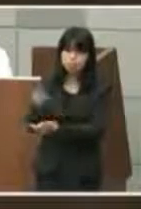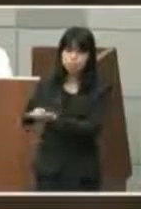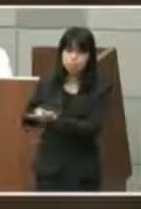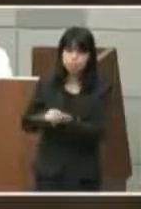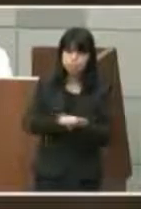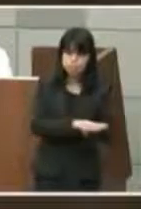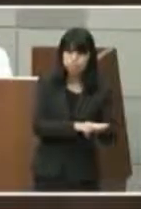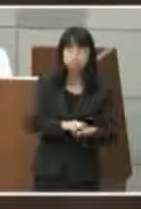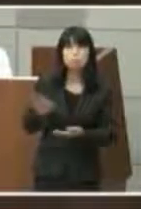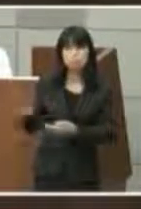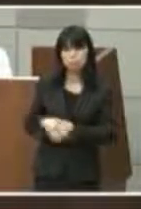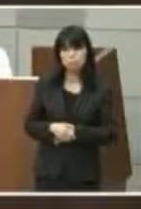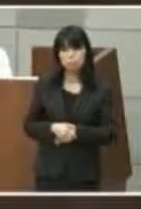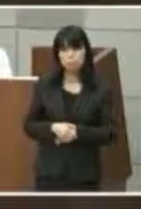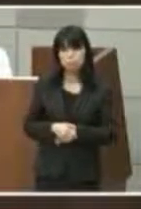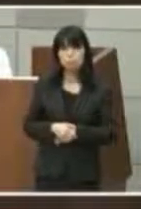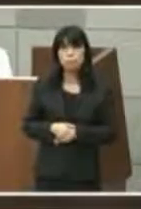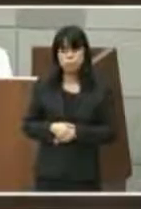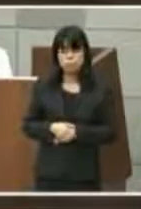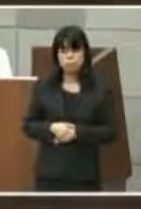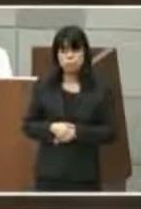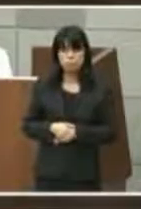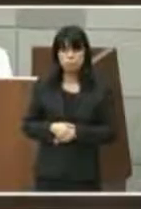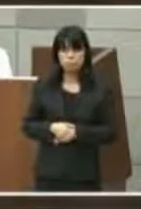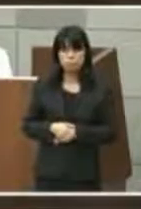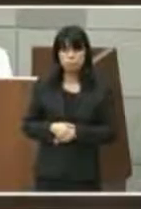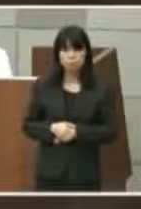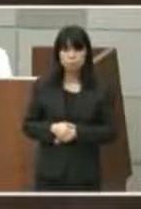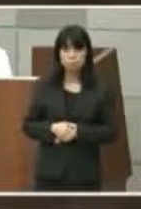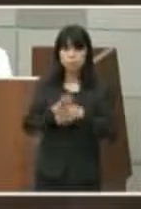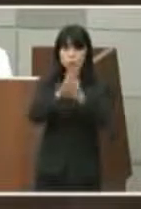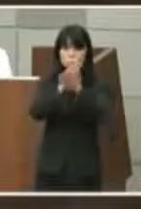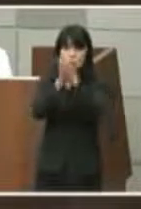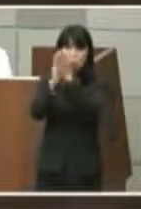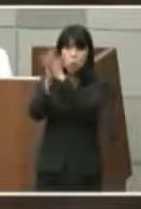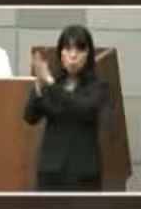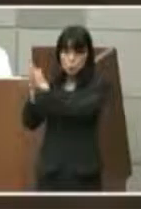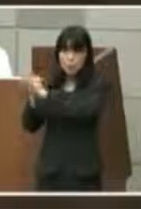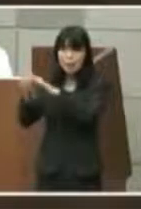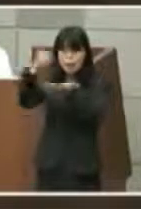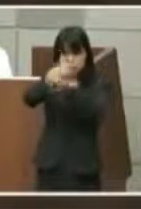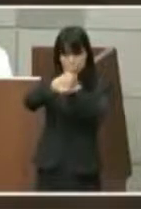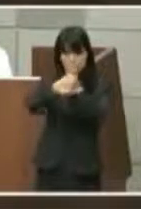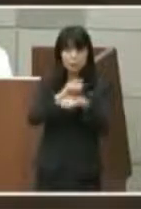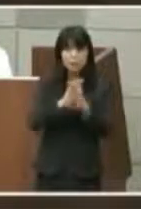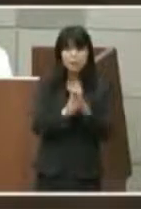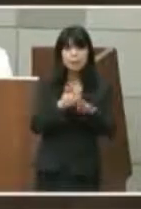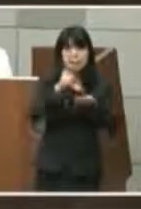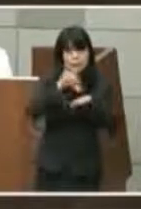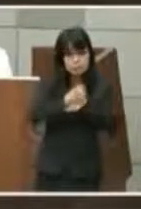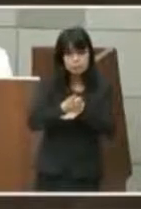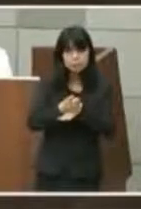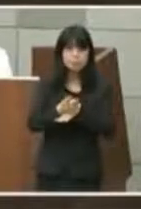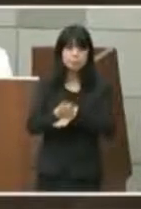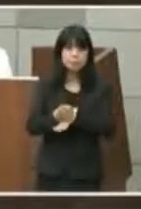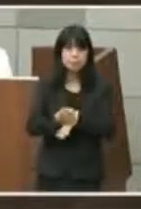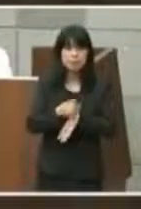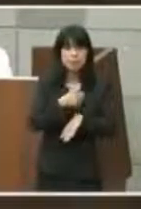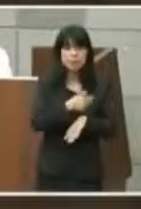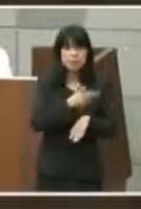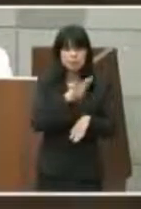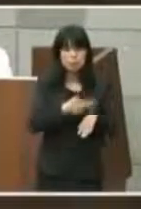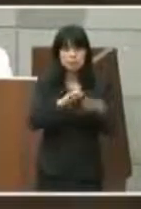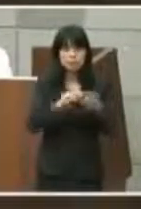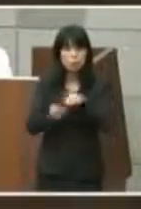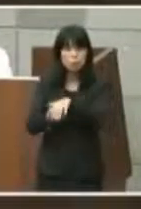ることとなります。各省の大臣、都道府県知事、市町村長など行政機関は独任性を取